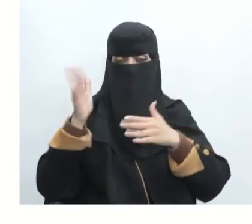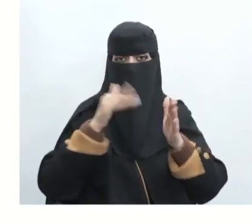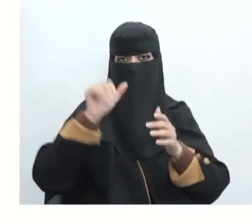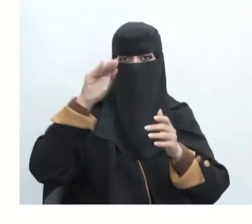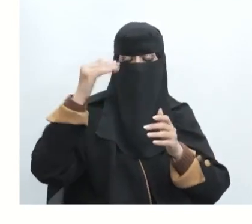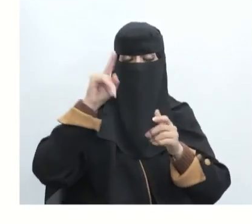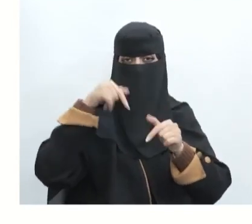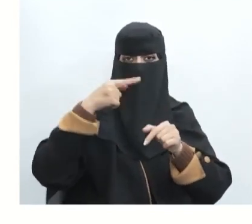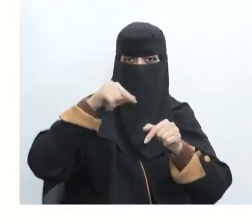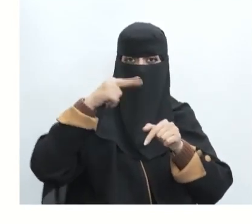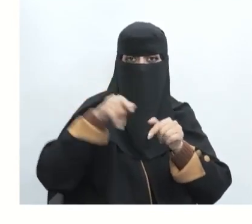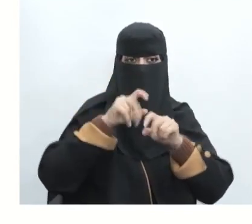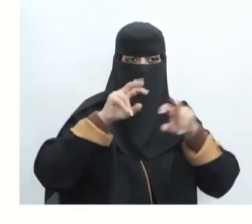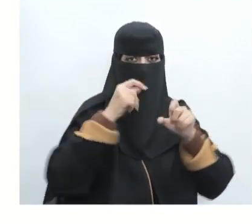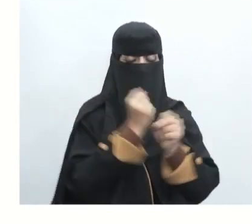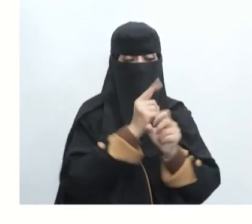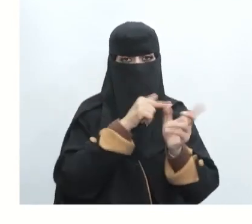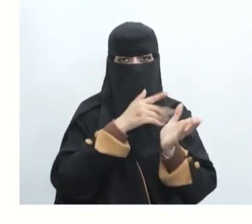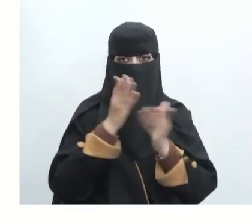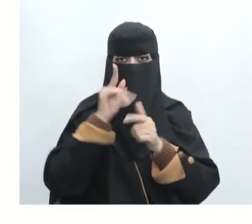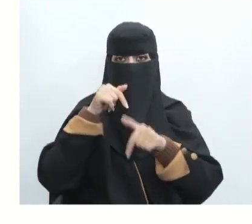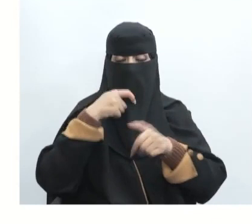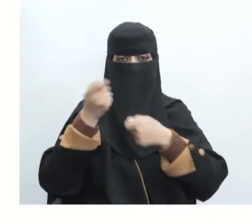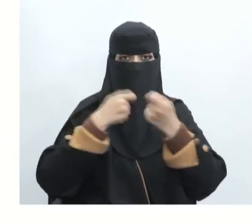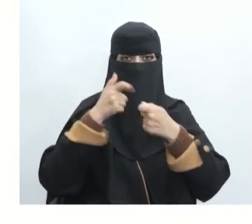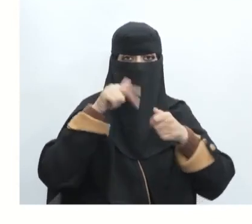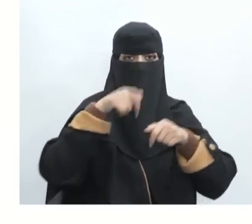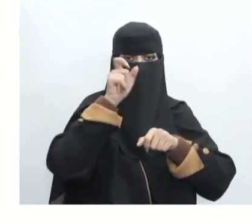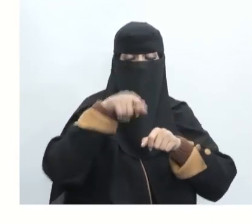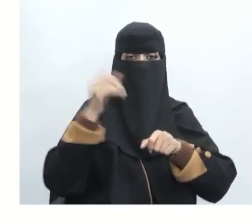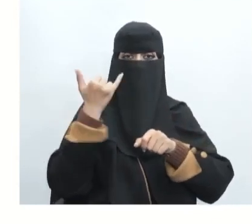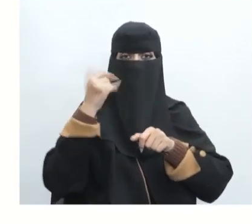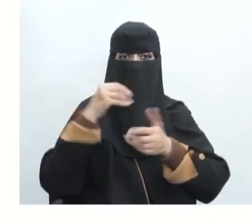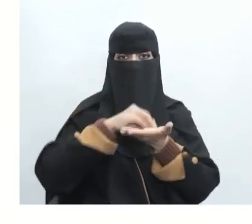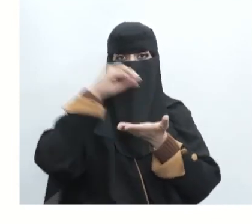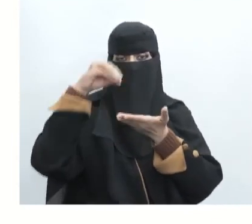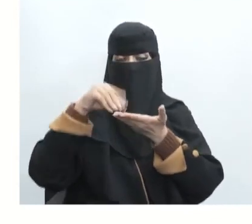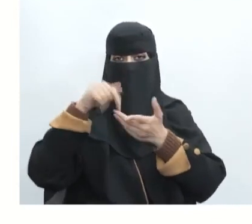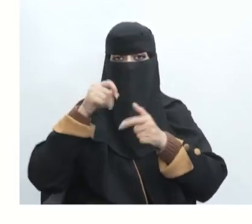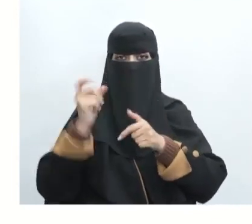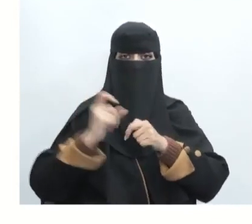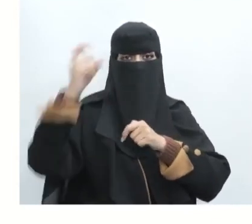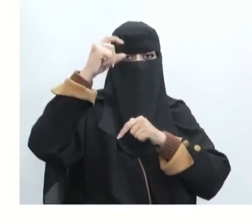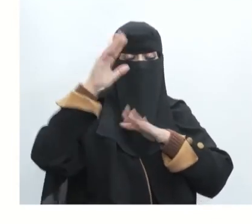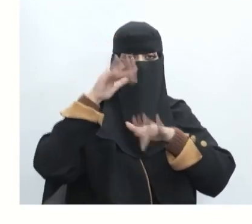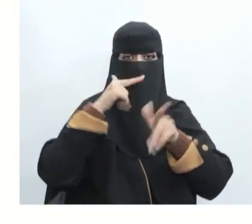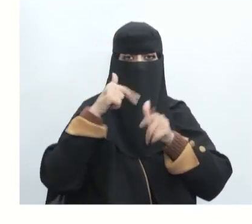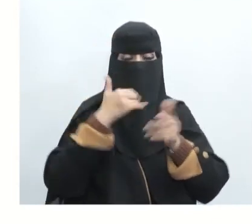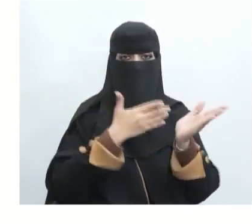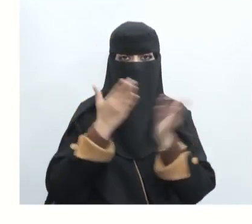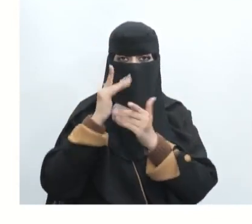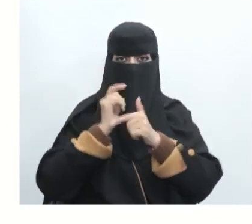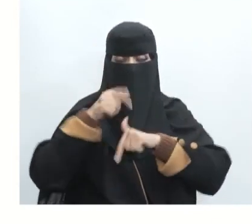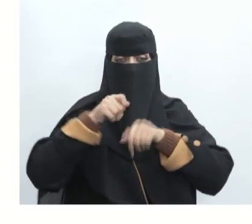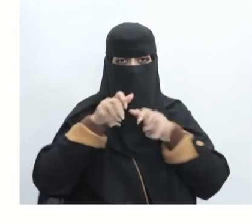وايضا دور الدعاه وايضا دور التجار العرب في نقل الاسلام وفي الدعوه